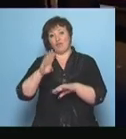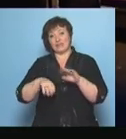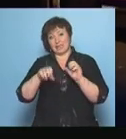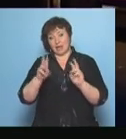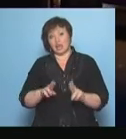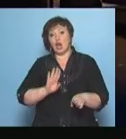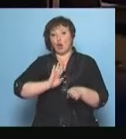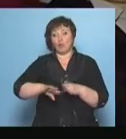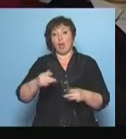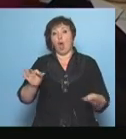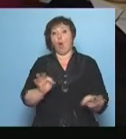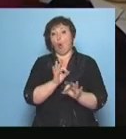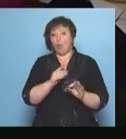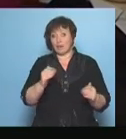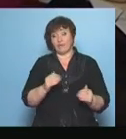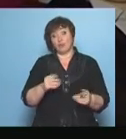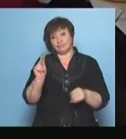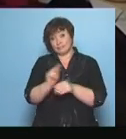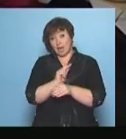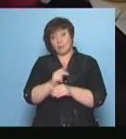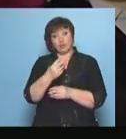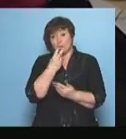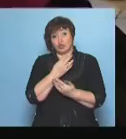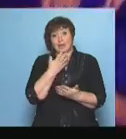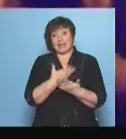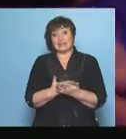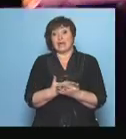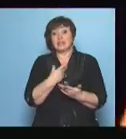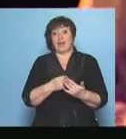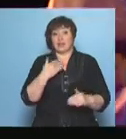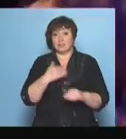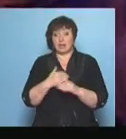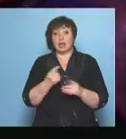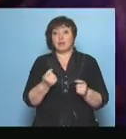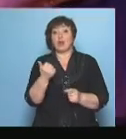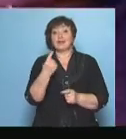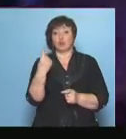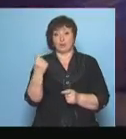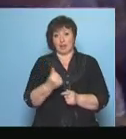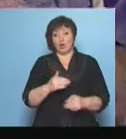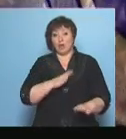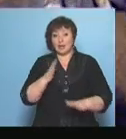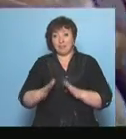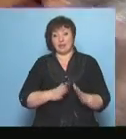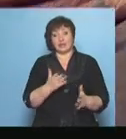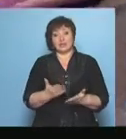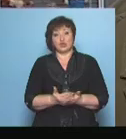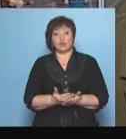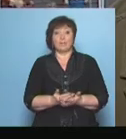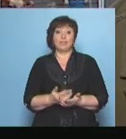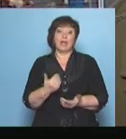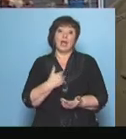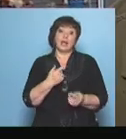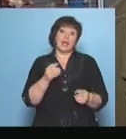кроме оперного. Он из-за ремонта не сможет показать «Аиду», для которой необходимо как минимум неделя репетиций на большой сцене. Критерий, конечно, чтобы это